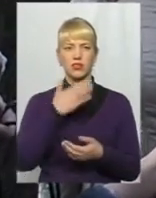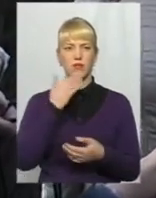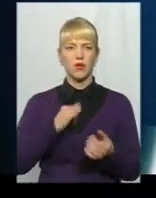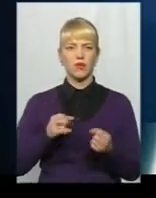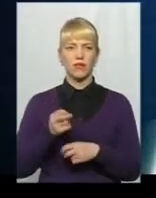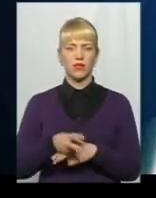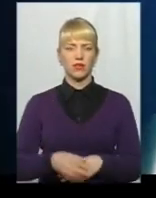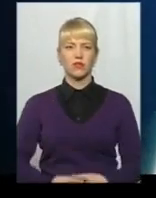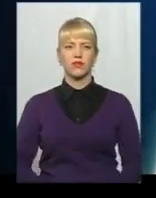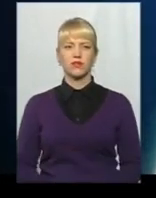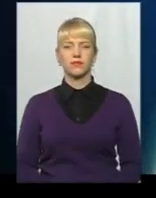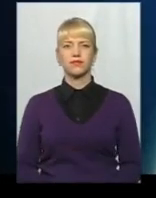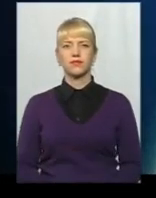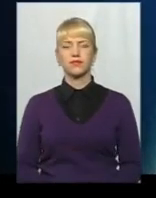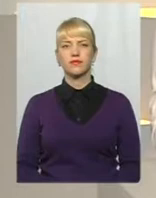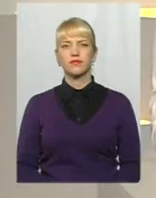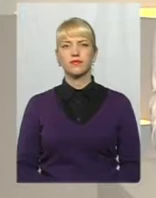викинути.